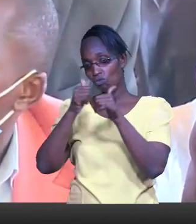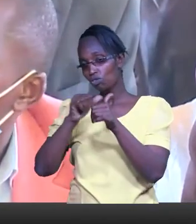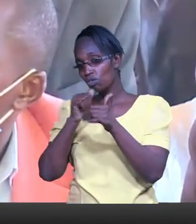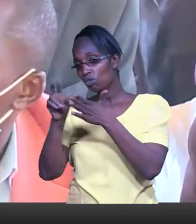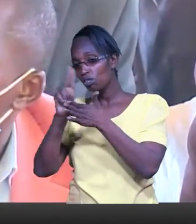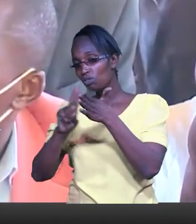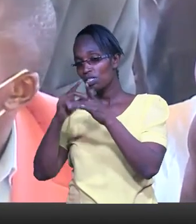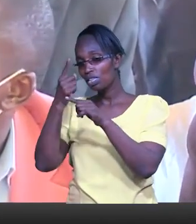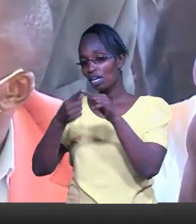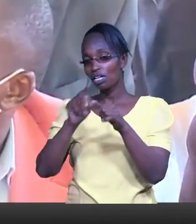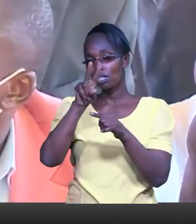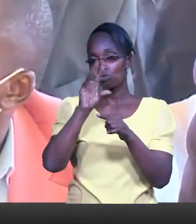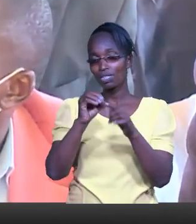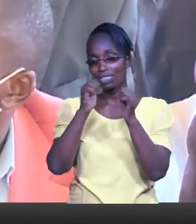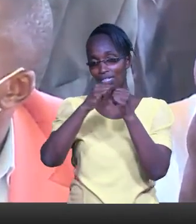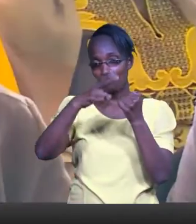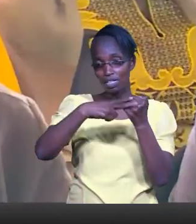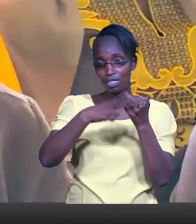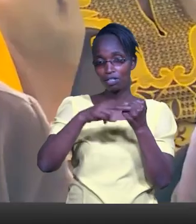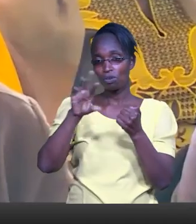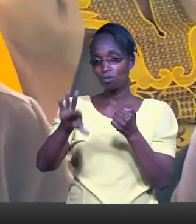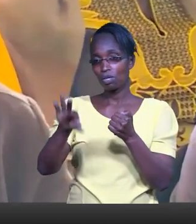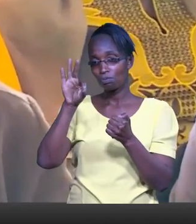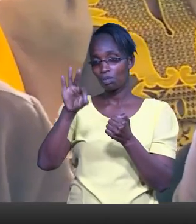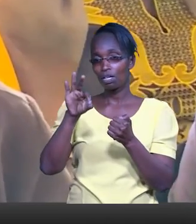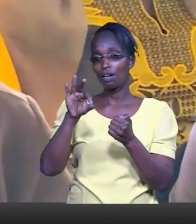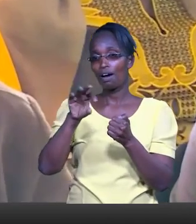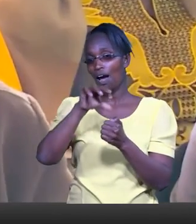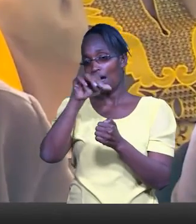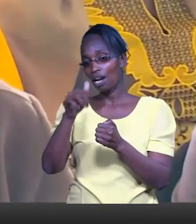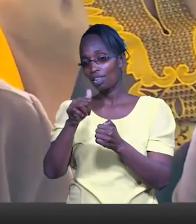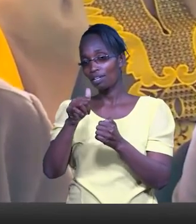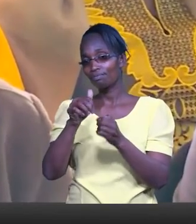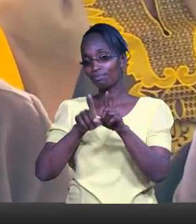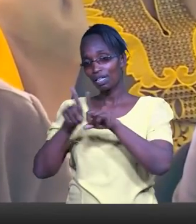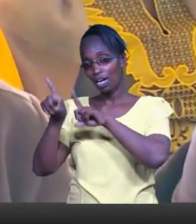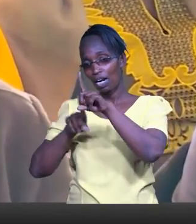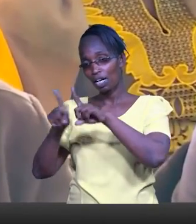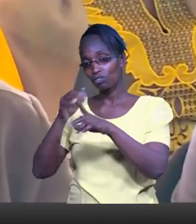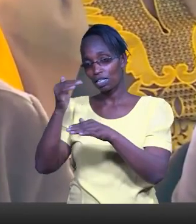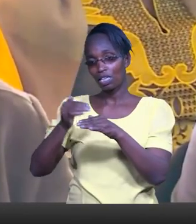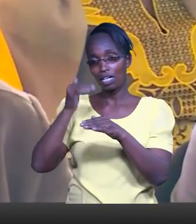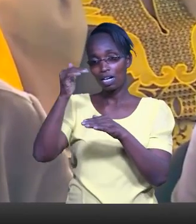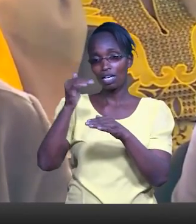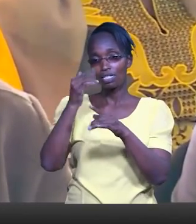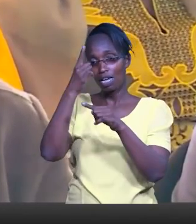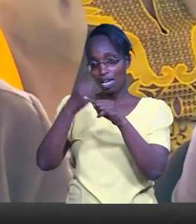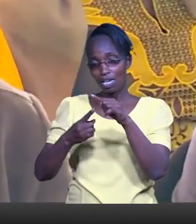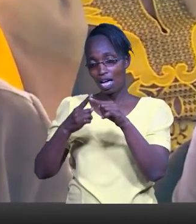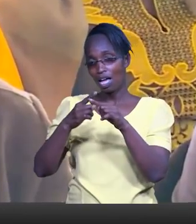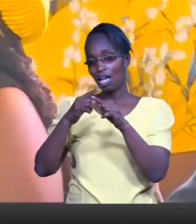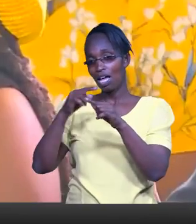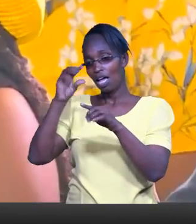ambayo haikutumika mwaka wa 2017 itachukua mkondo wake katika uchaguzi ujao, kulingana na